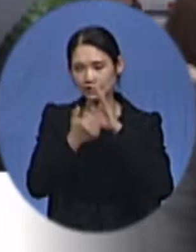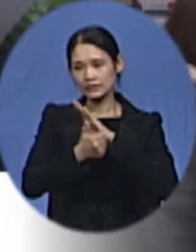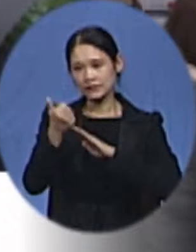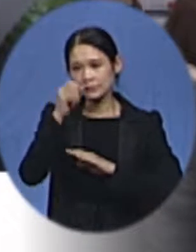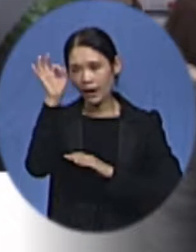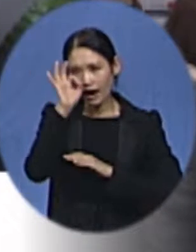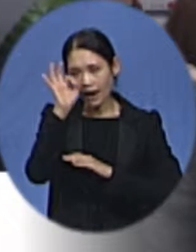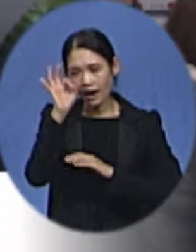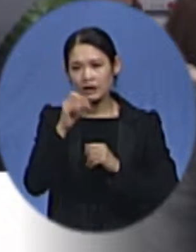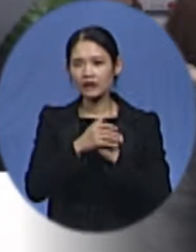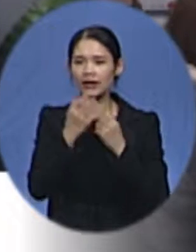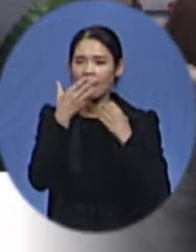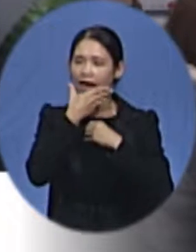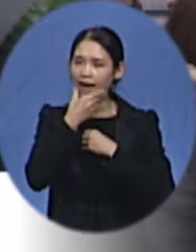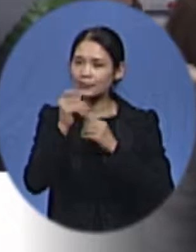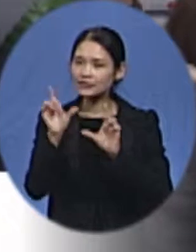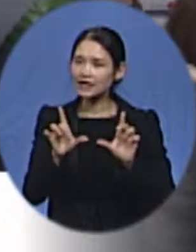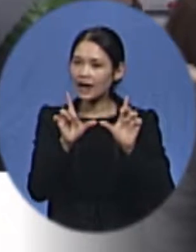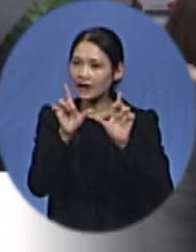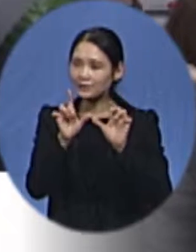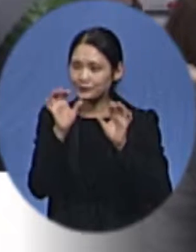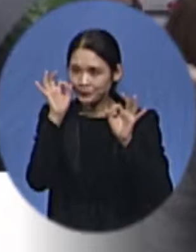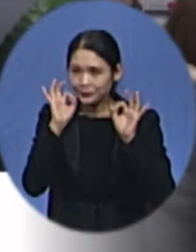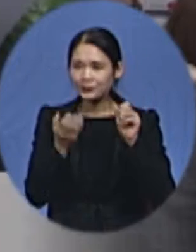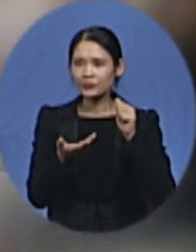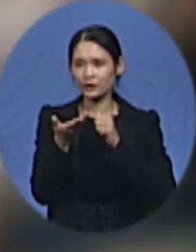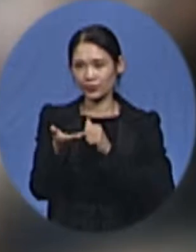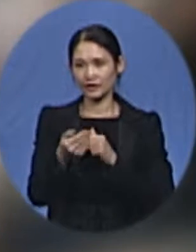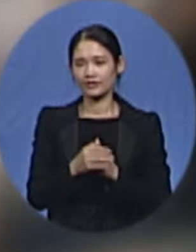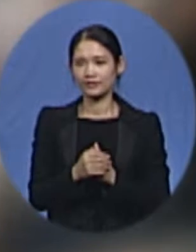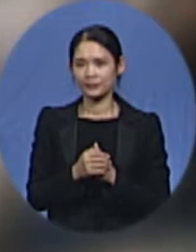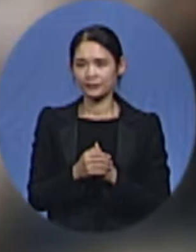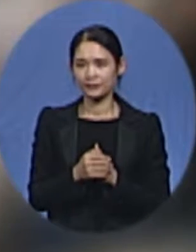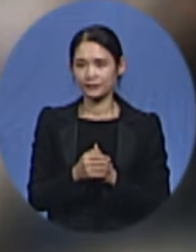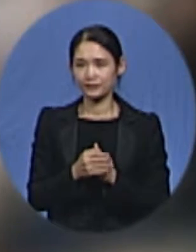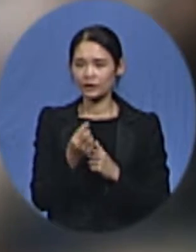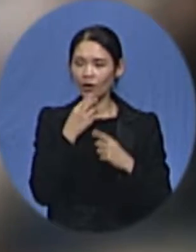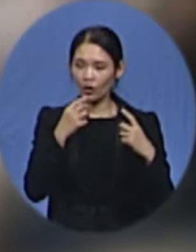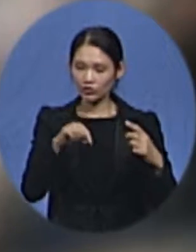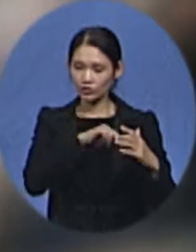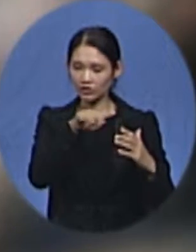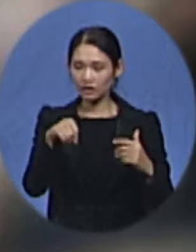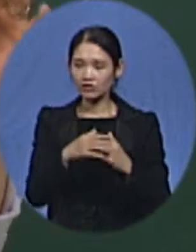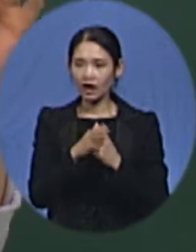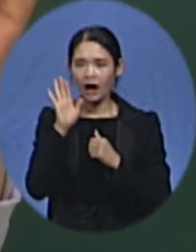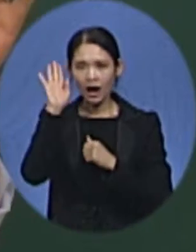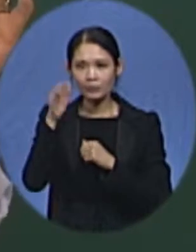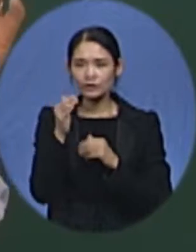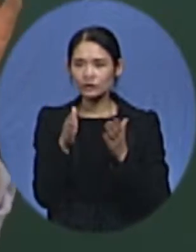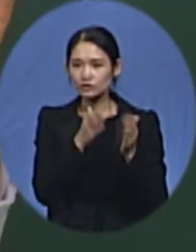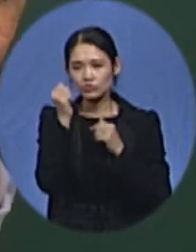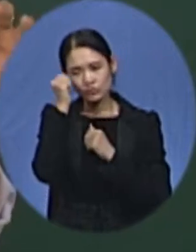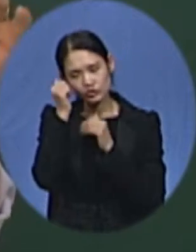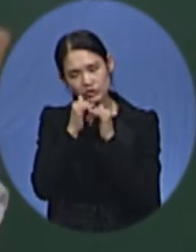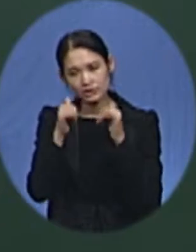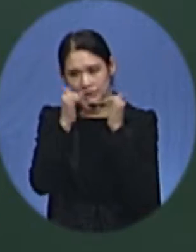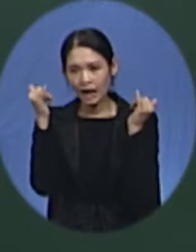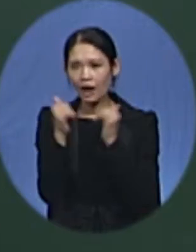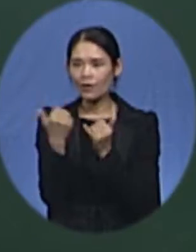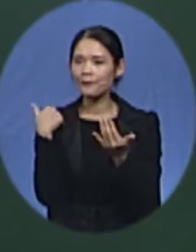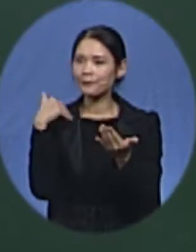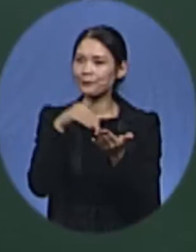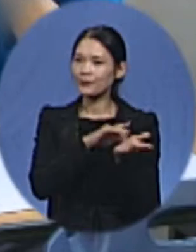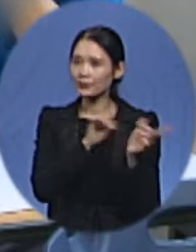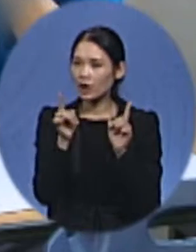찾아서 행복한 삶을 살 수 있도록 최선을 다하겠습니다. 경기도는 앞으로 노숙인들의 사회복귀를 위해 인문학